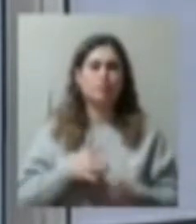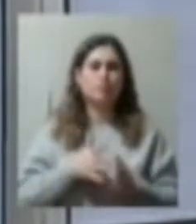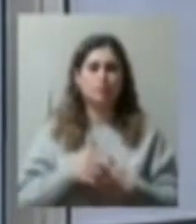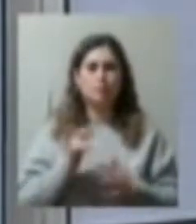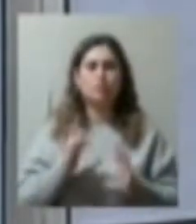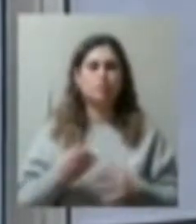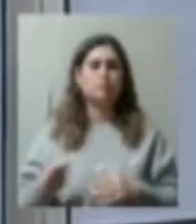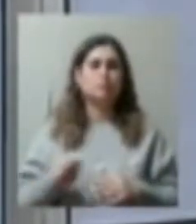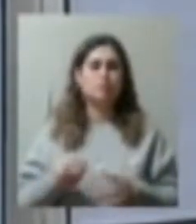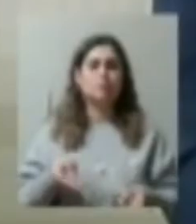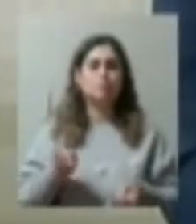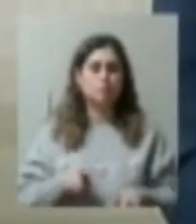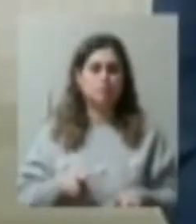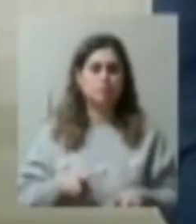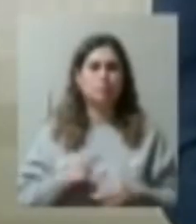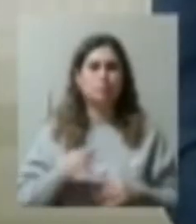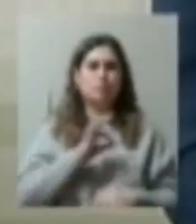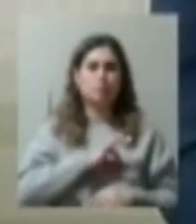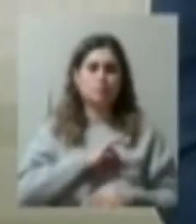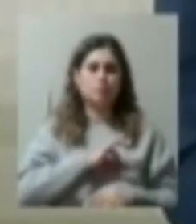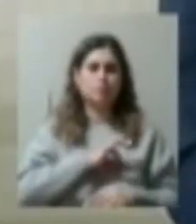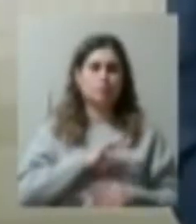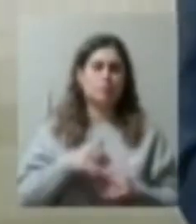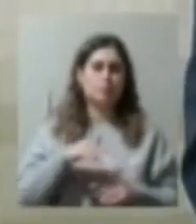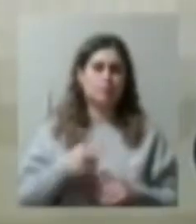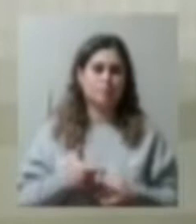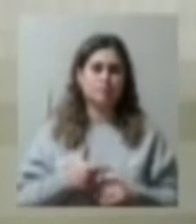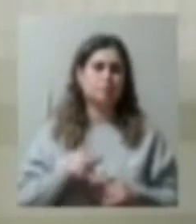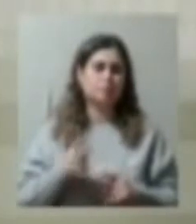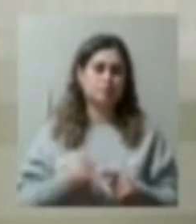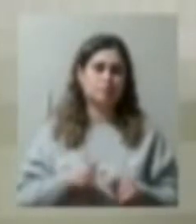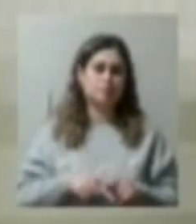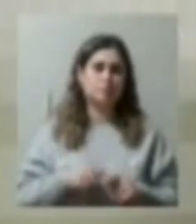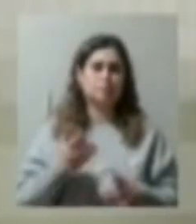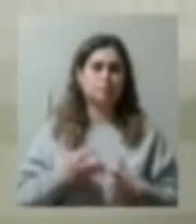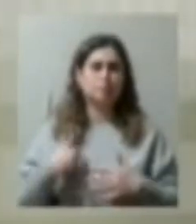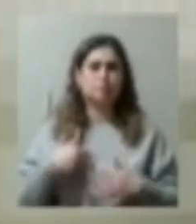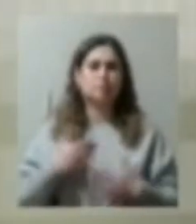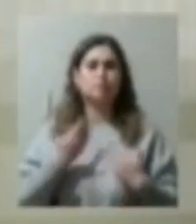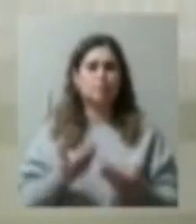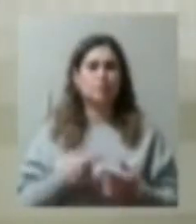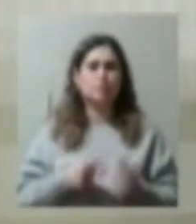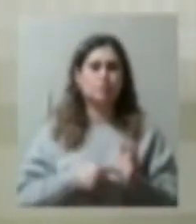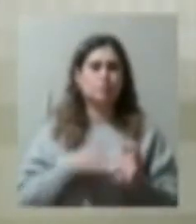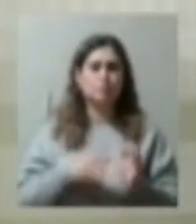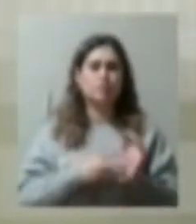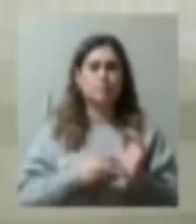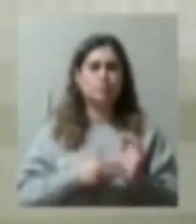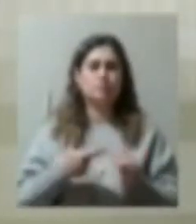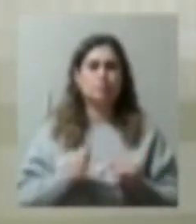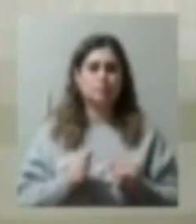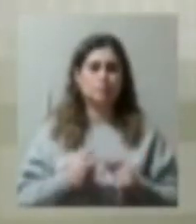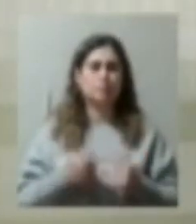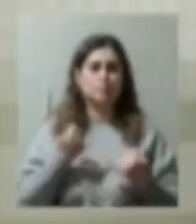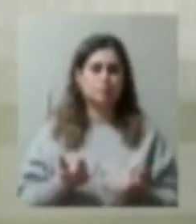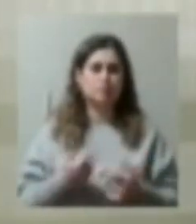землі залишилося в користуванні ОТГ. Тому, якщо ми передали вже 6800 гектарів всього лиш,